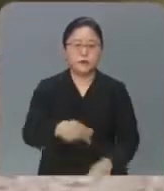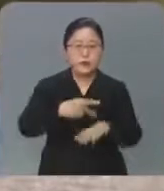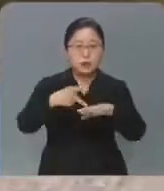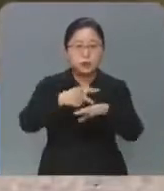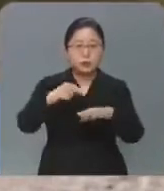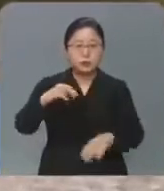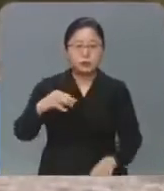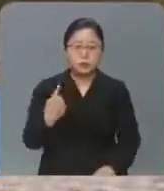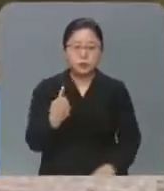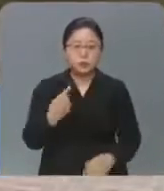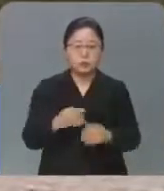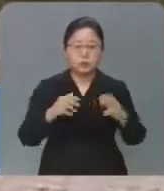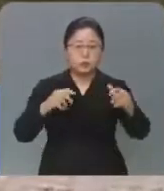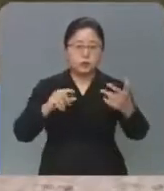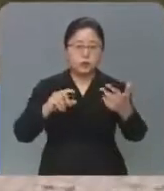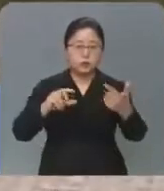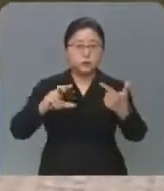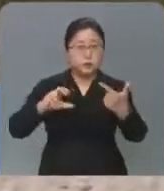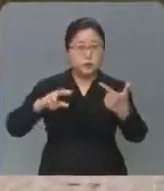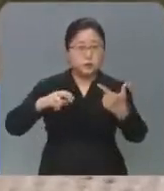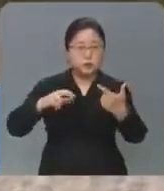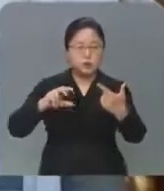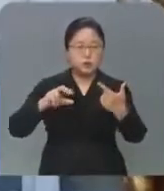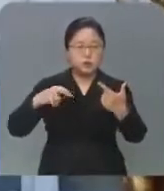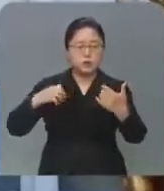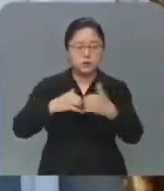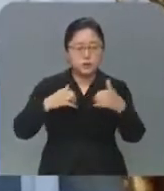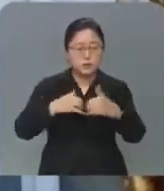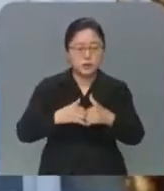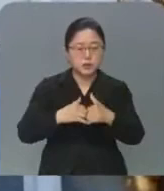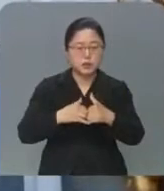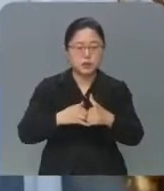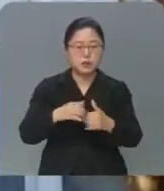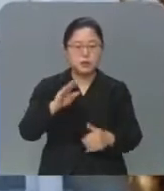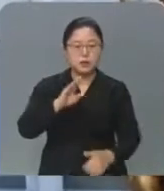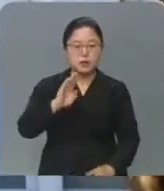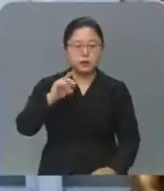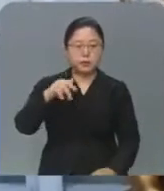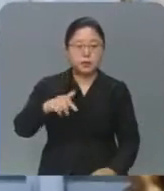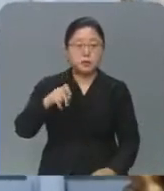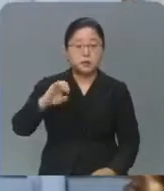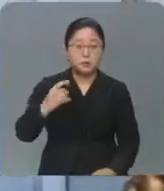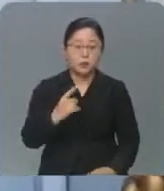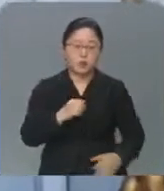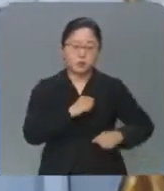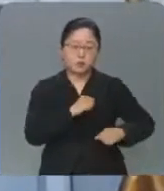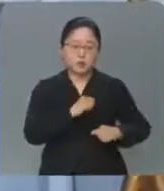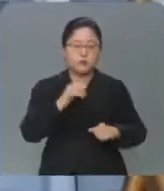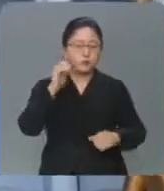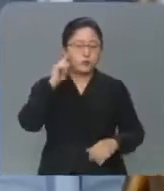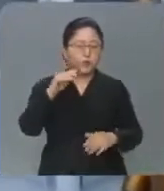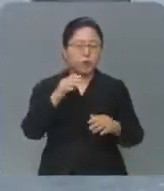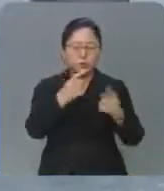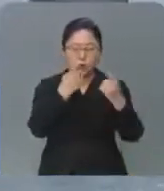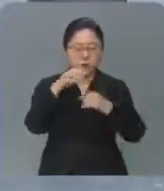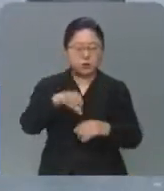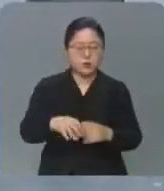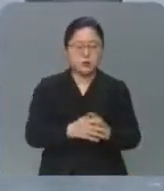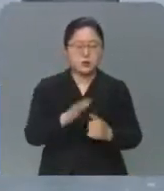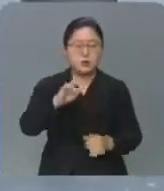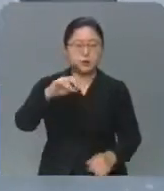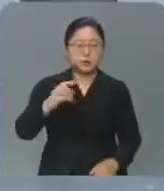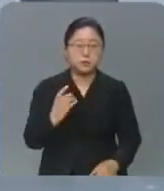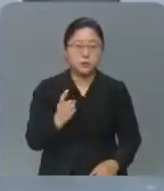신안군 도초면에 6.25 전쟁 영웅 고 박정모 대령을 추모하는 기념공원이 조성됐습니다. 도초면 출신인 고